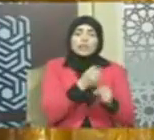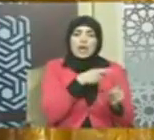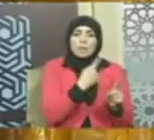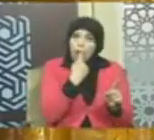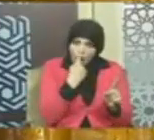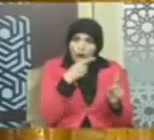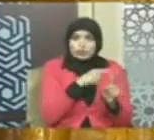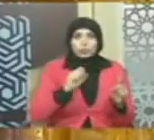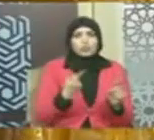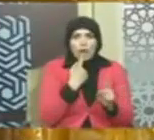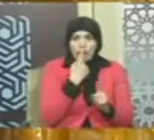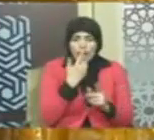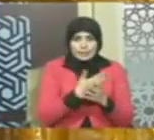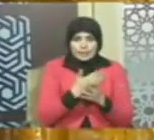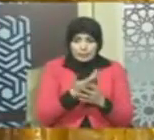ادفعوني إليه